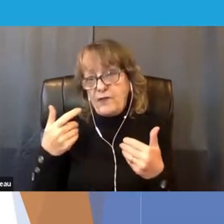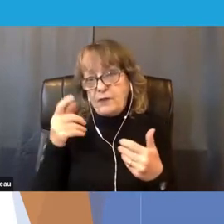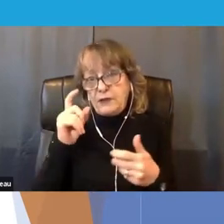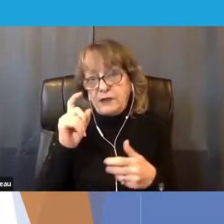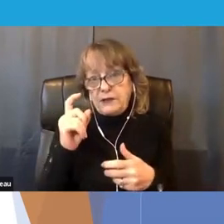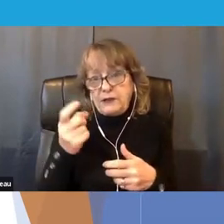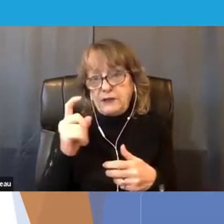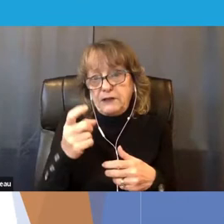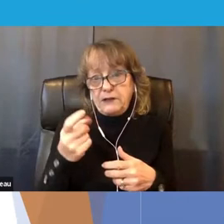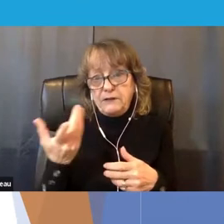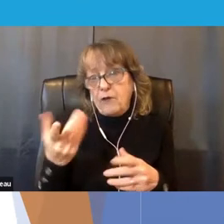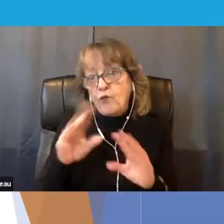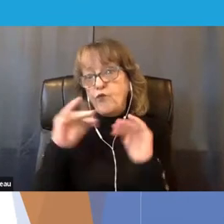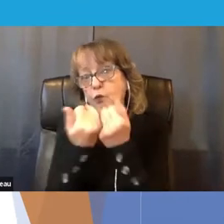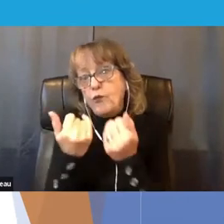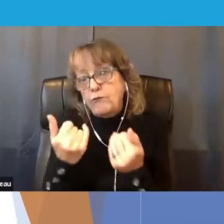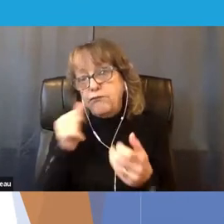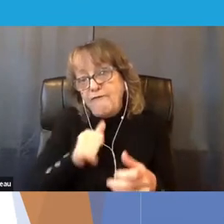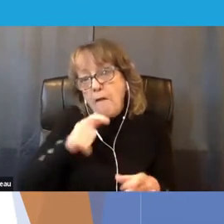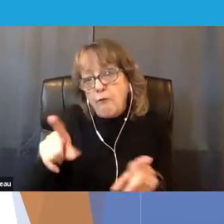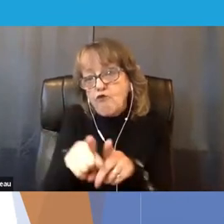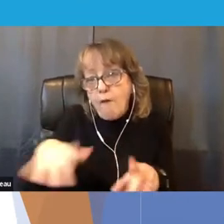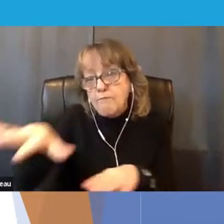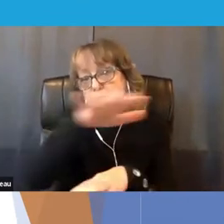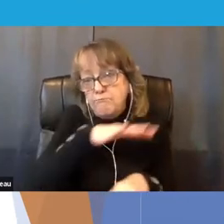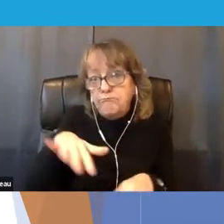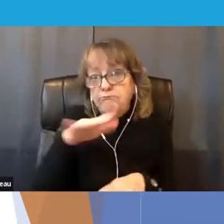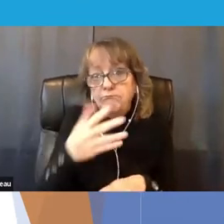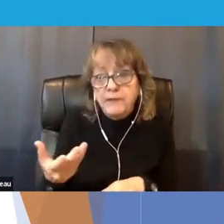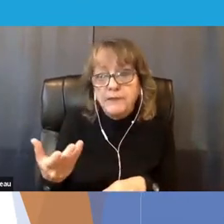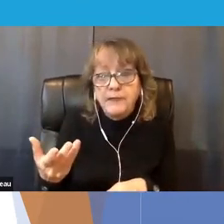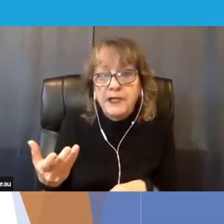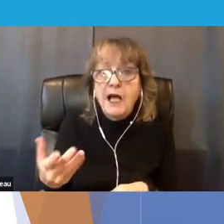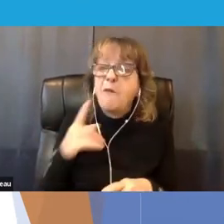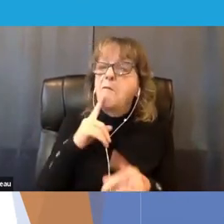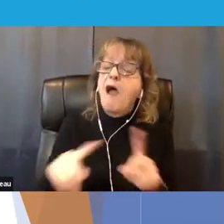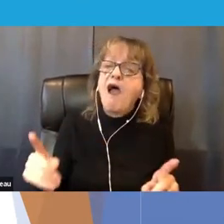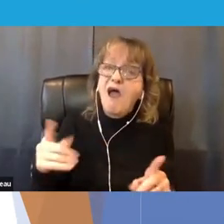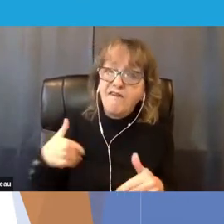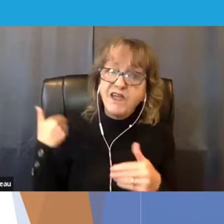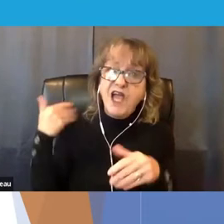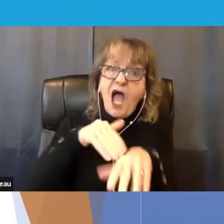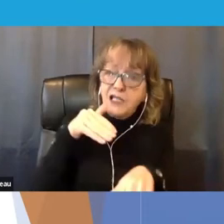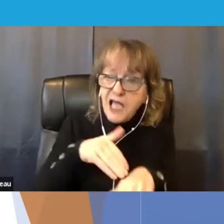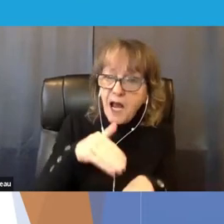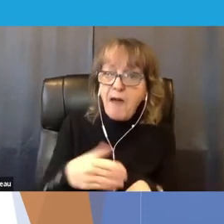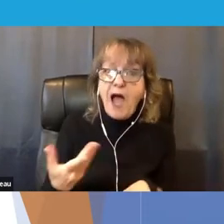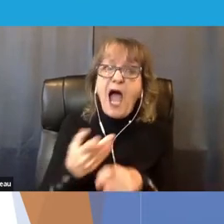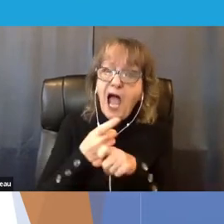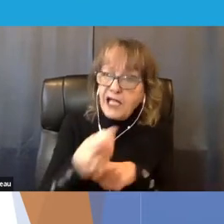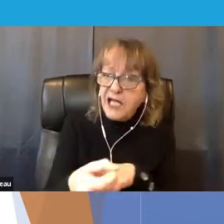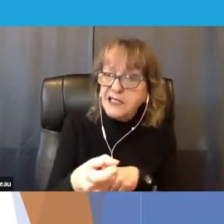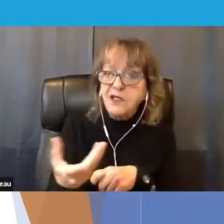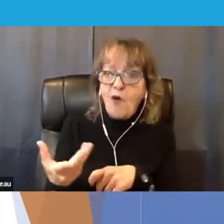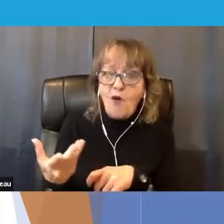que toutes les femmes. Donc, on parle de attouchement, harcèlement, agression sexuelle avec